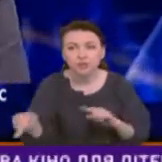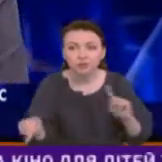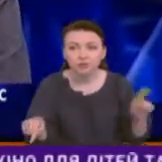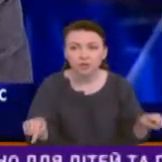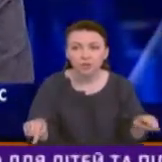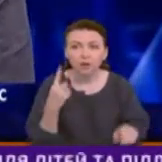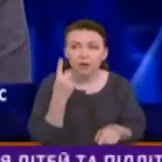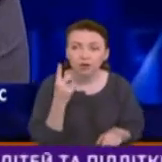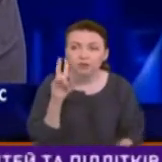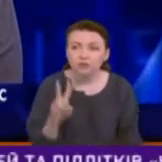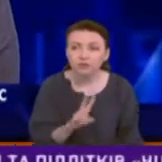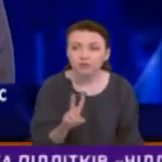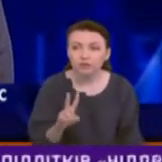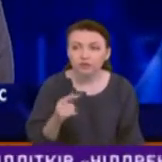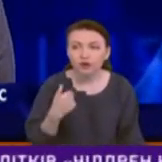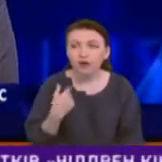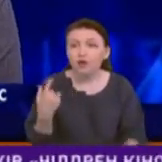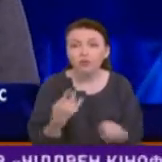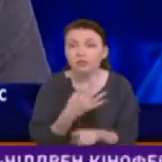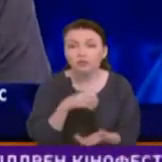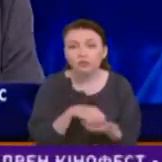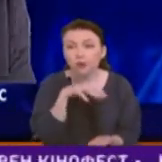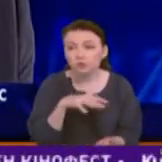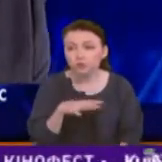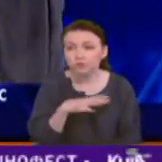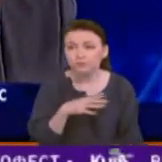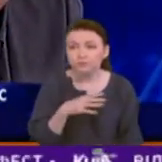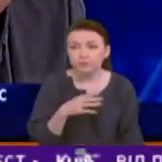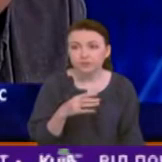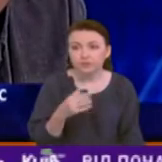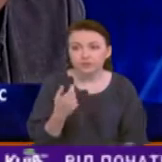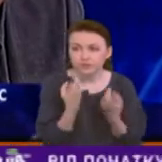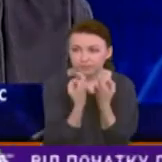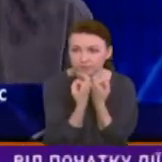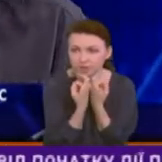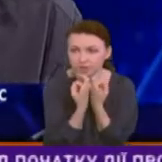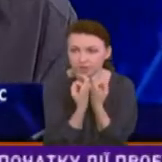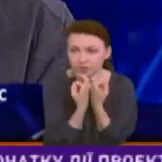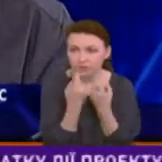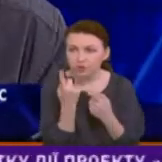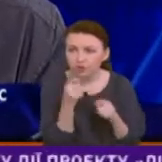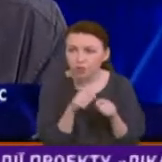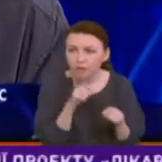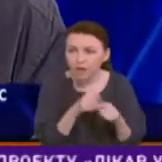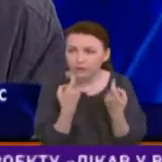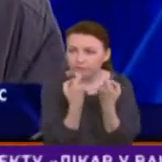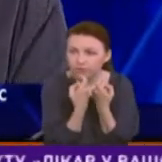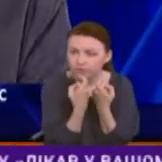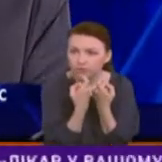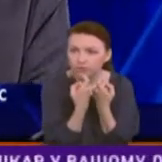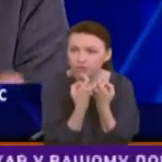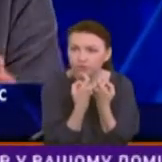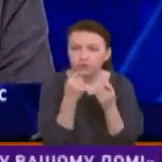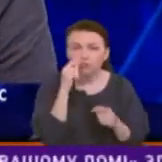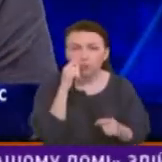одна церква, а я був один раз там на Пасху, коли так спинами стоять один до одного люди, через 100 метрів, і по-українськи служать. Ото була